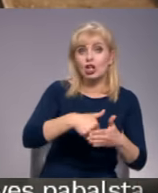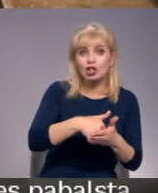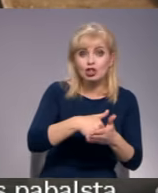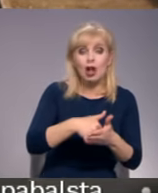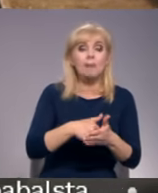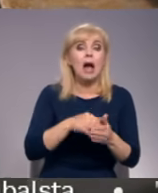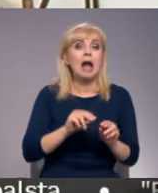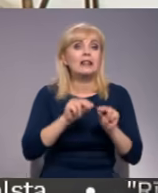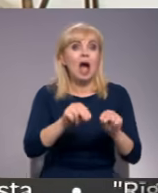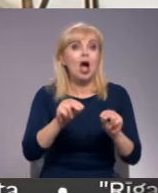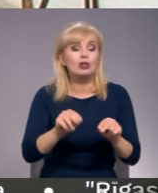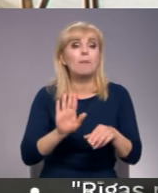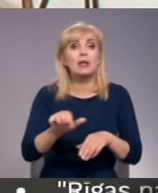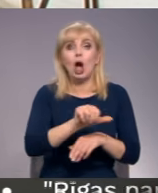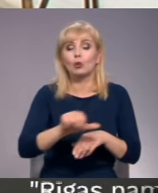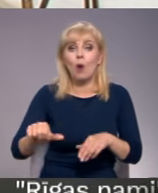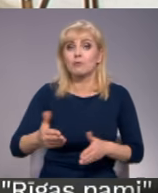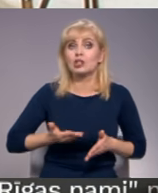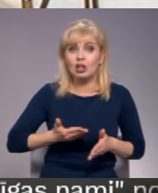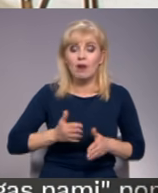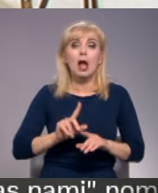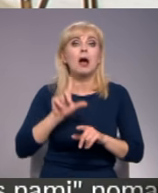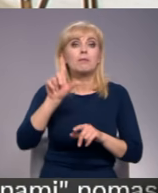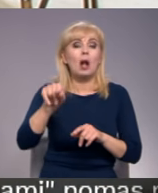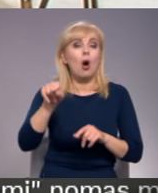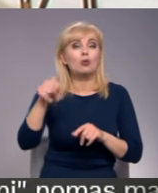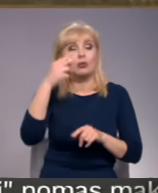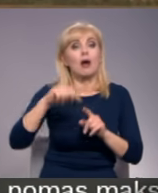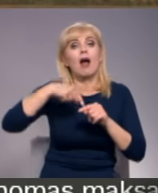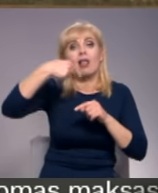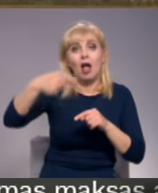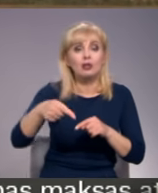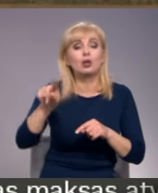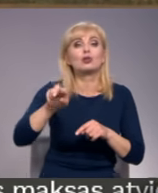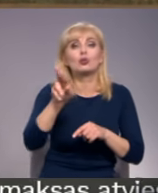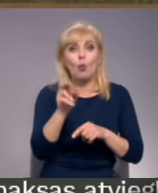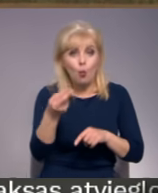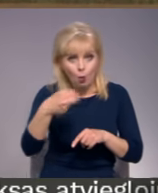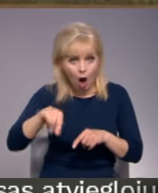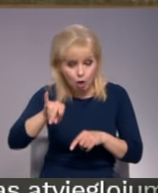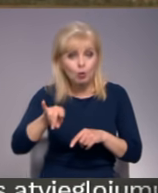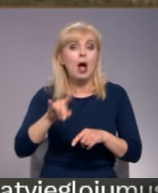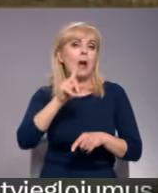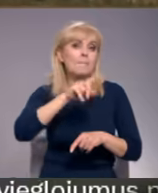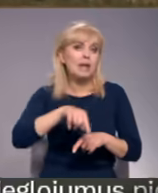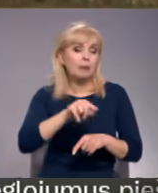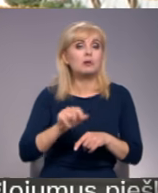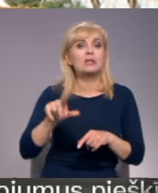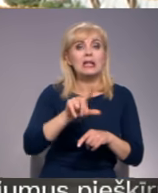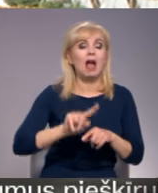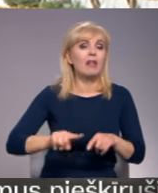dēstiem liela daļa pierobežā dzīvojušie devušies uz Skodas tirgu, bet tagad pieprasījums varētu būt lielāks nekā